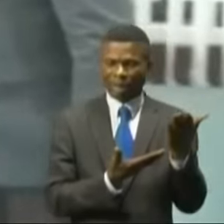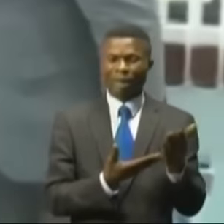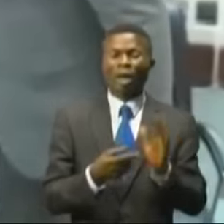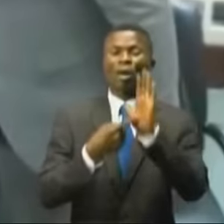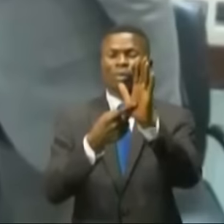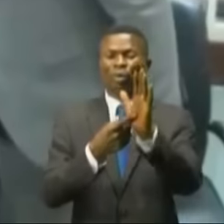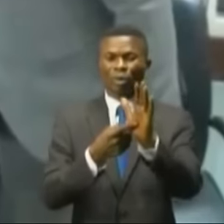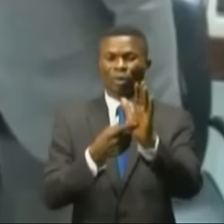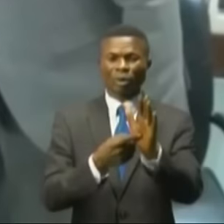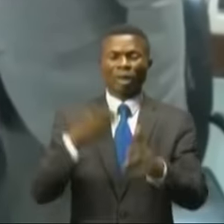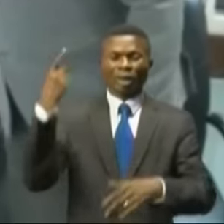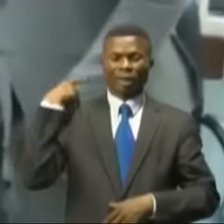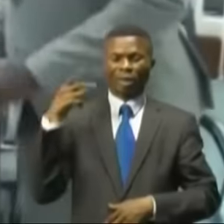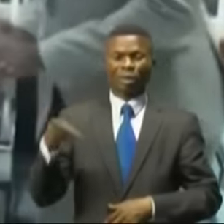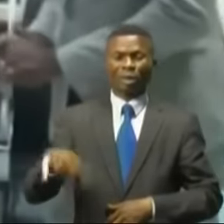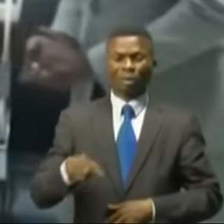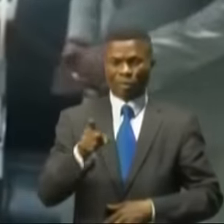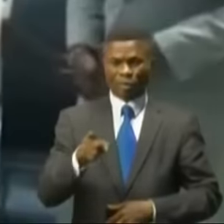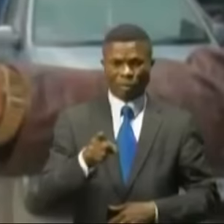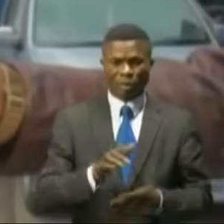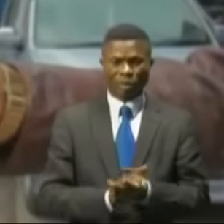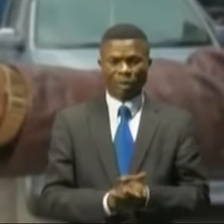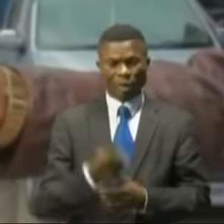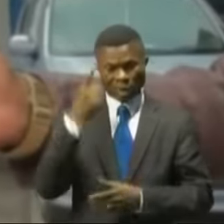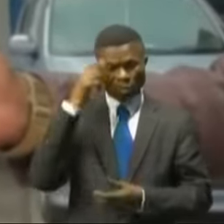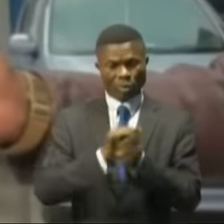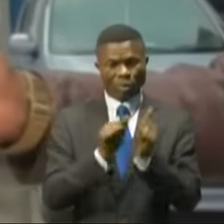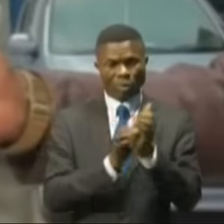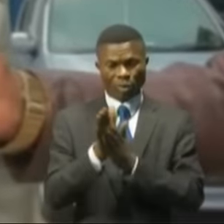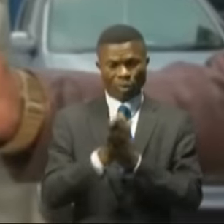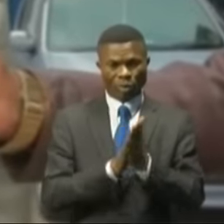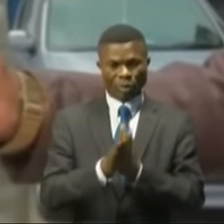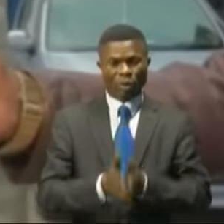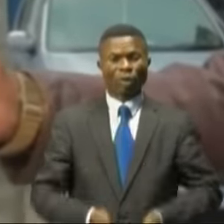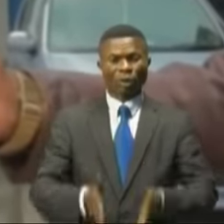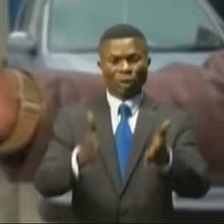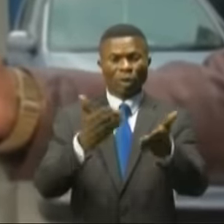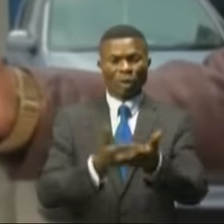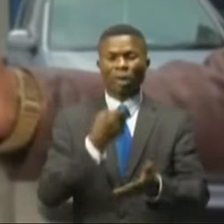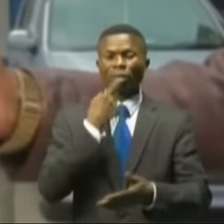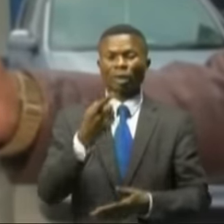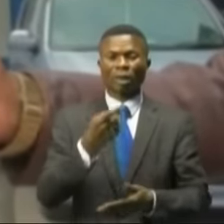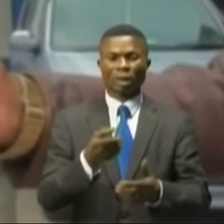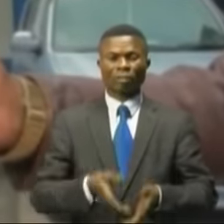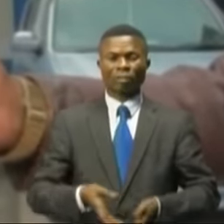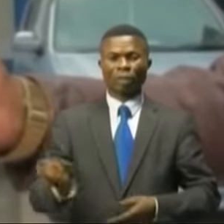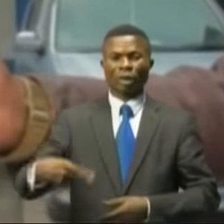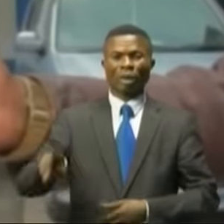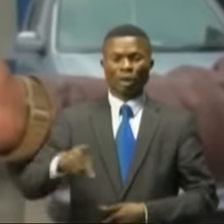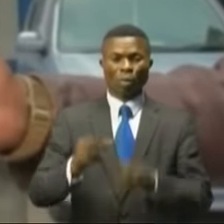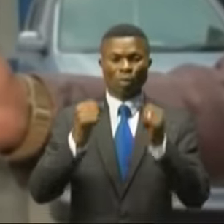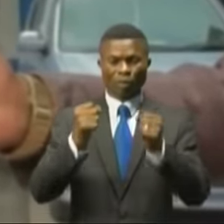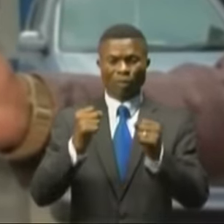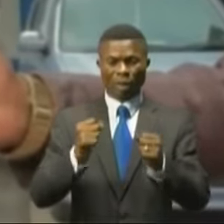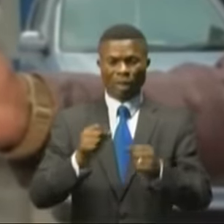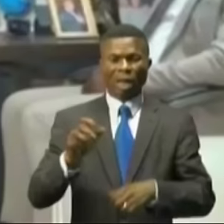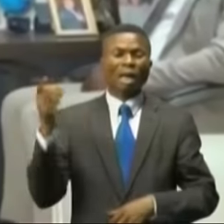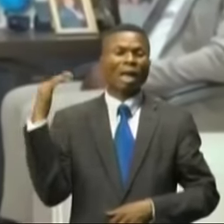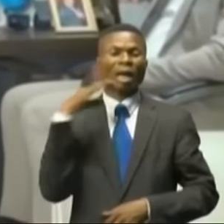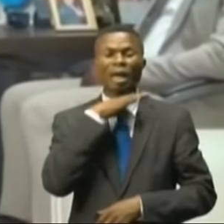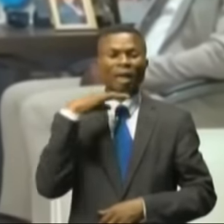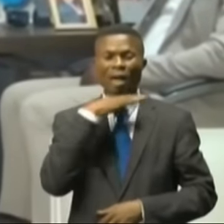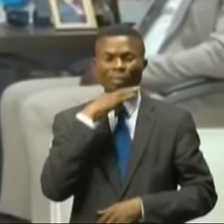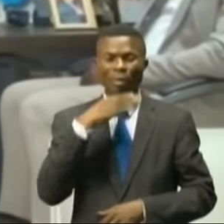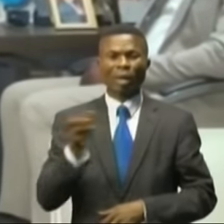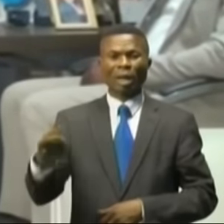l'élu provincial. En ce qui concerne les routes, je cite ici rond-point Force, Gambera,